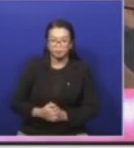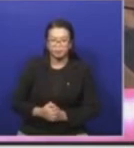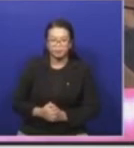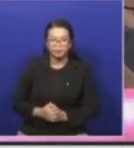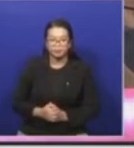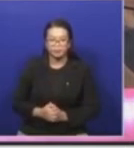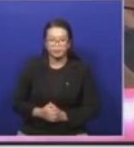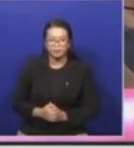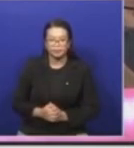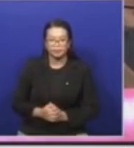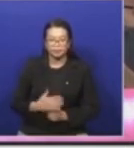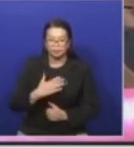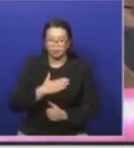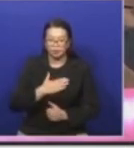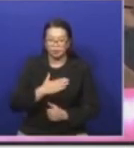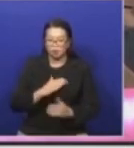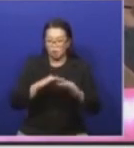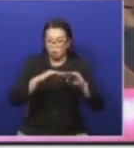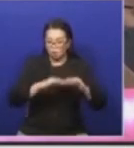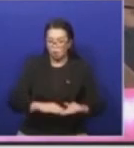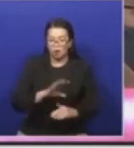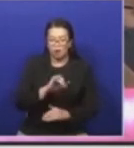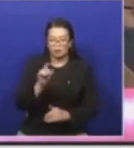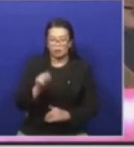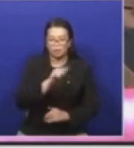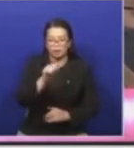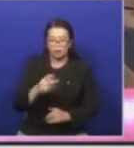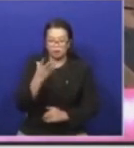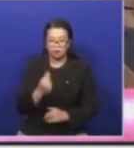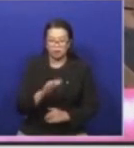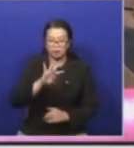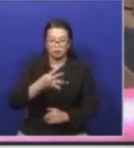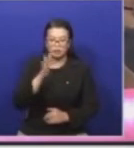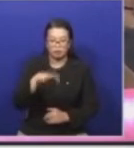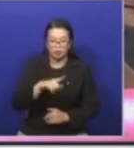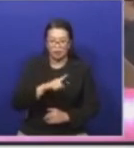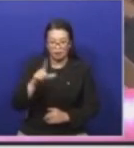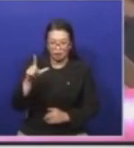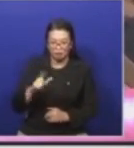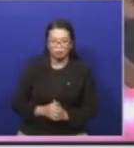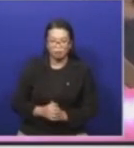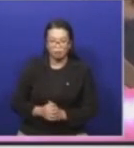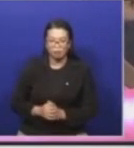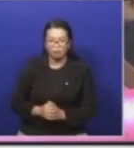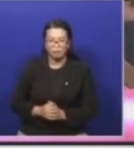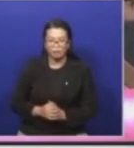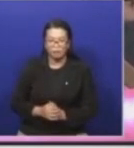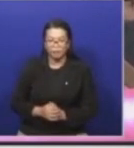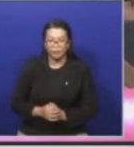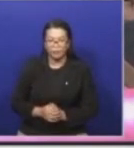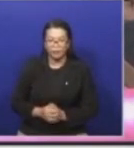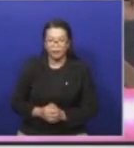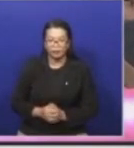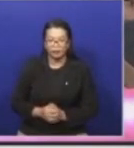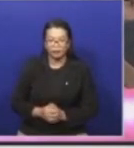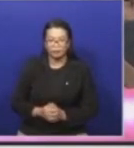ติปรับลด 50% ครับเป็นเงิน 44,000 ล้านบาทเศษนะครับท